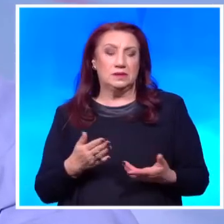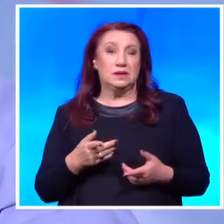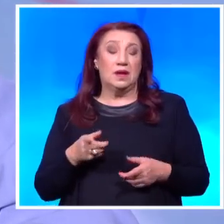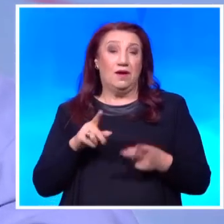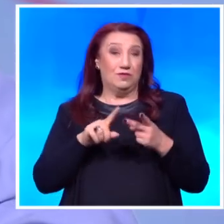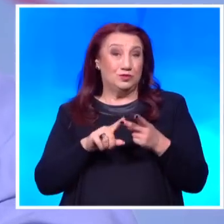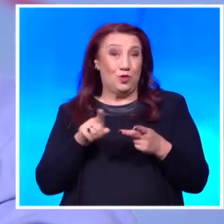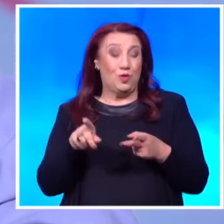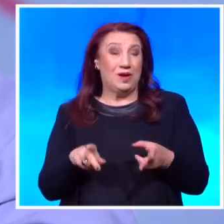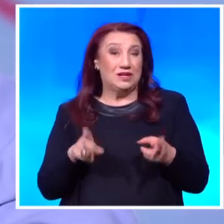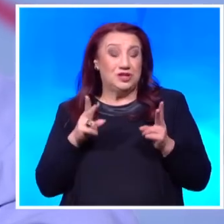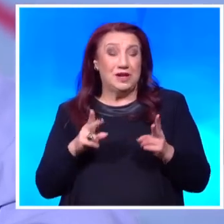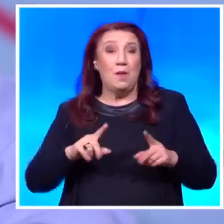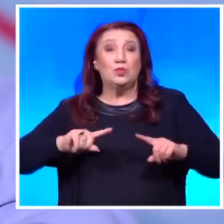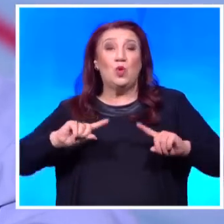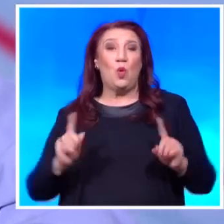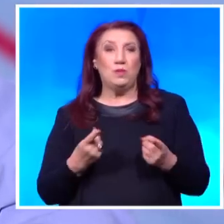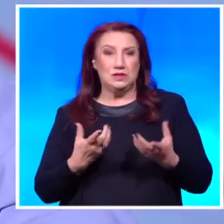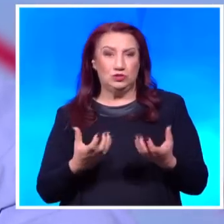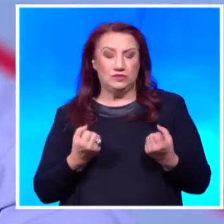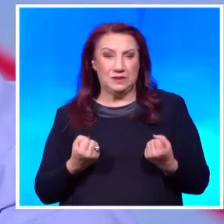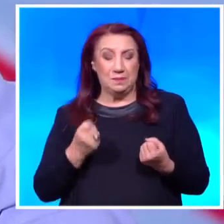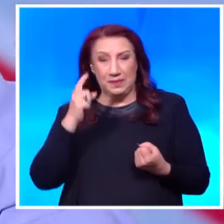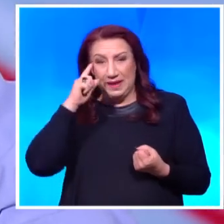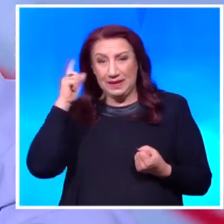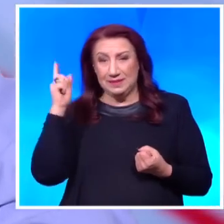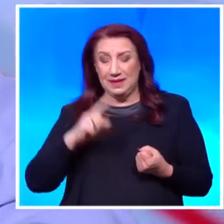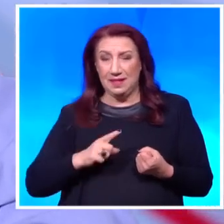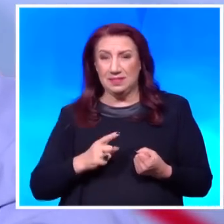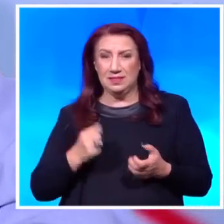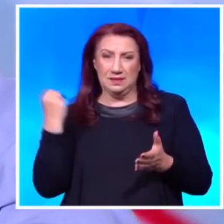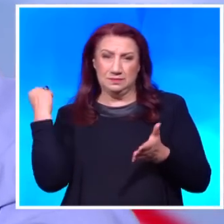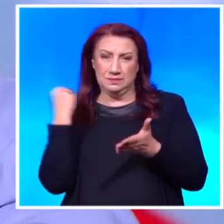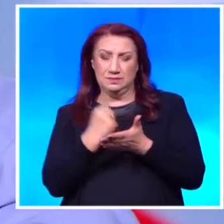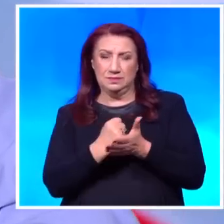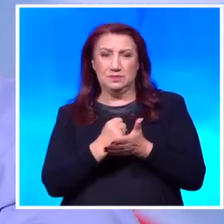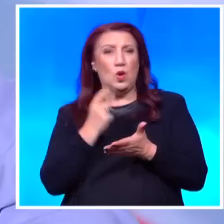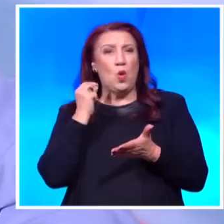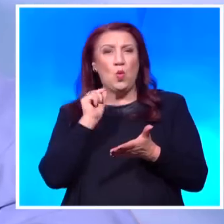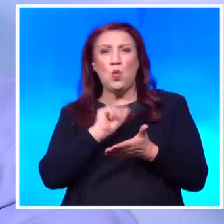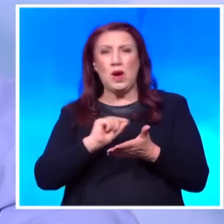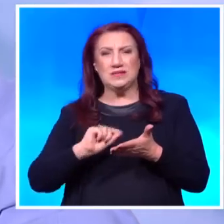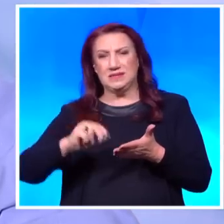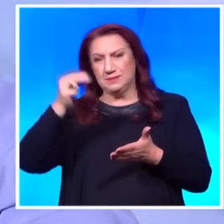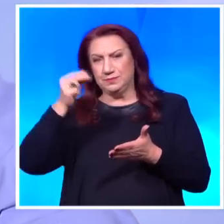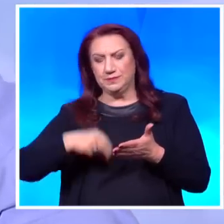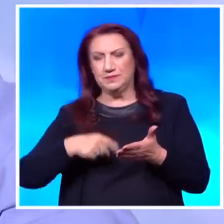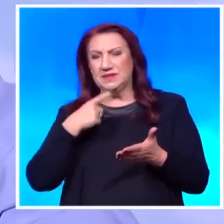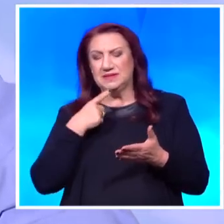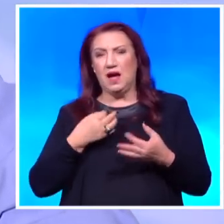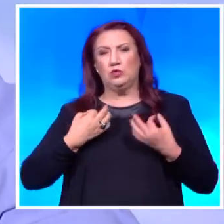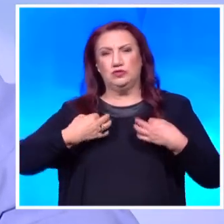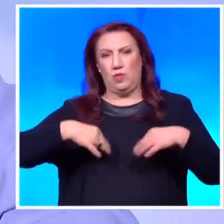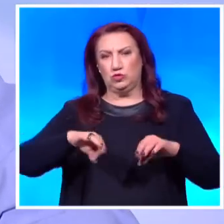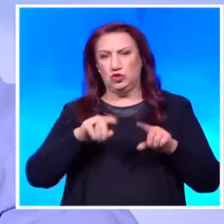скорострелно. В деня, в който беше подписан указа за прекратяване, за освобождаване предсрочно на